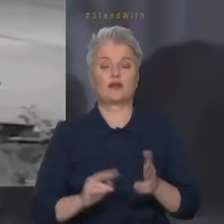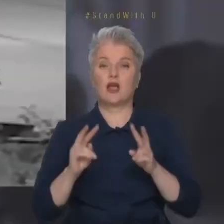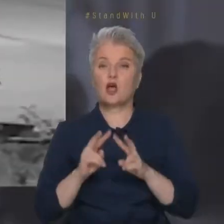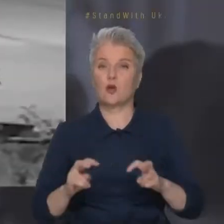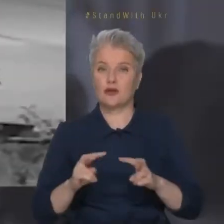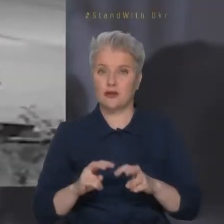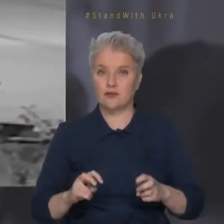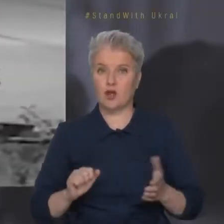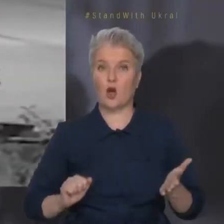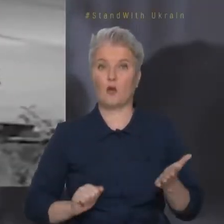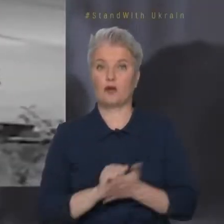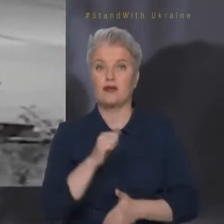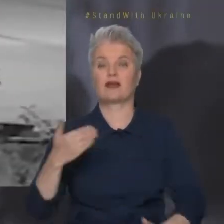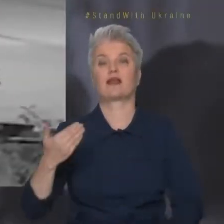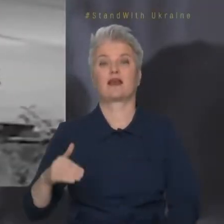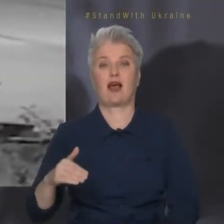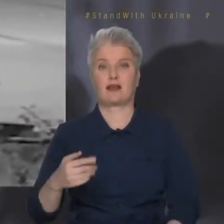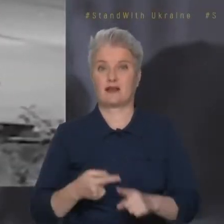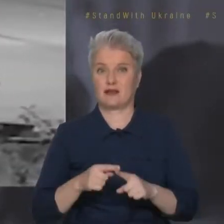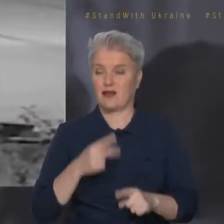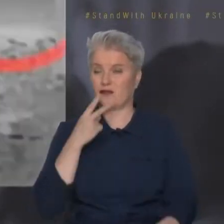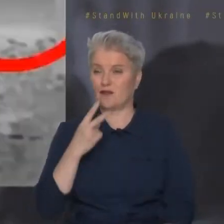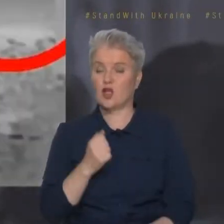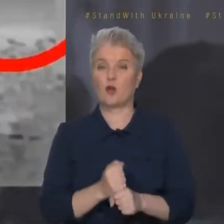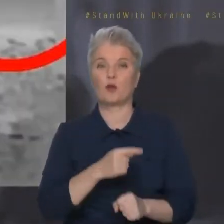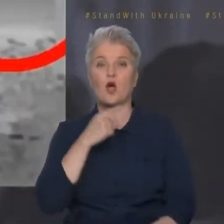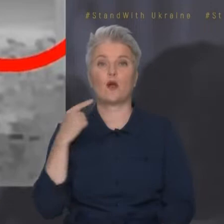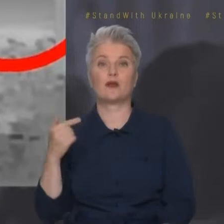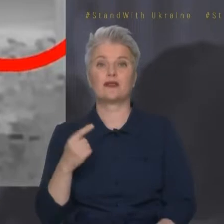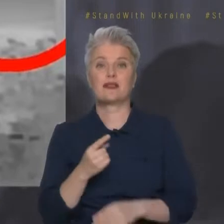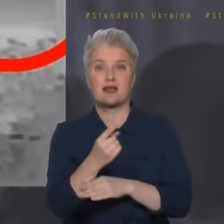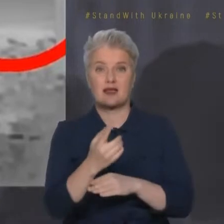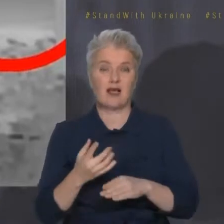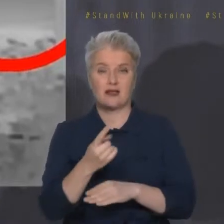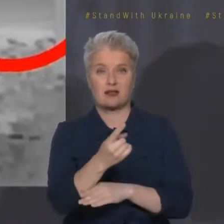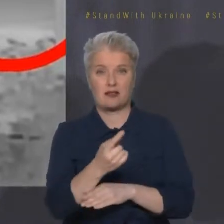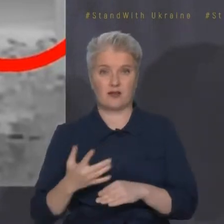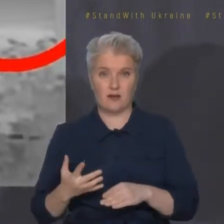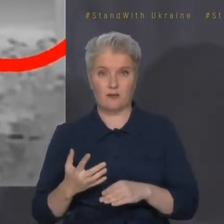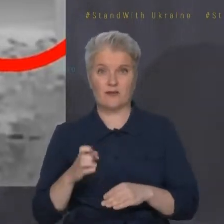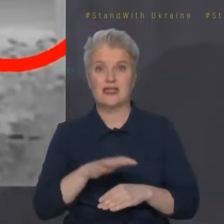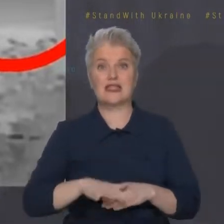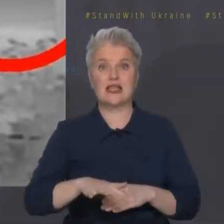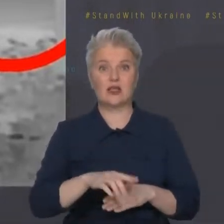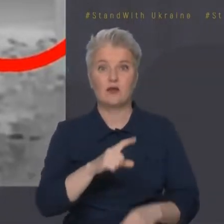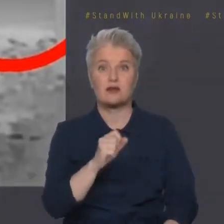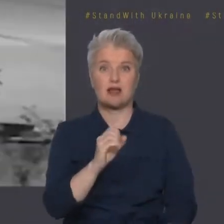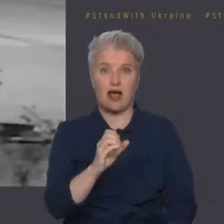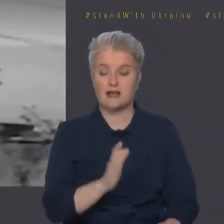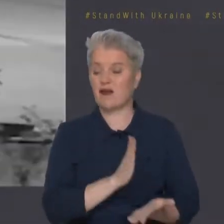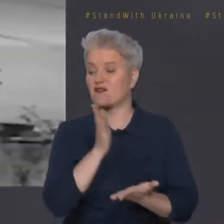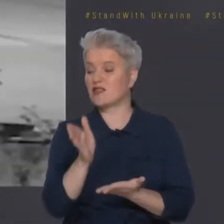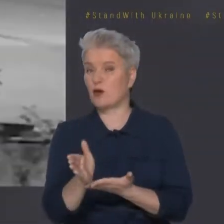The Insider опублікували кадри, де, як стверджують, видно роботу російських ракетних систем залпового вогню з території ЗАЕС в